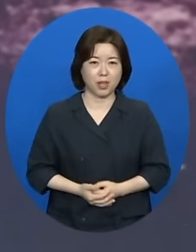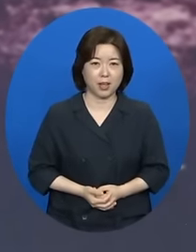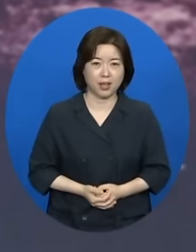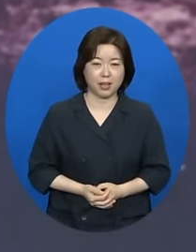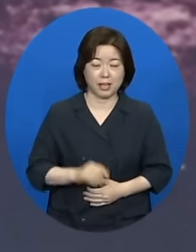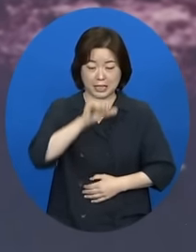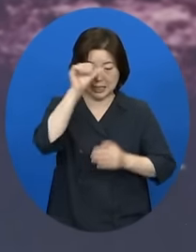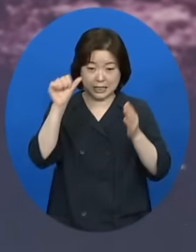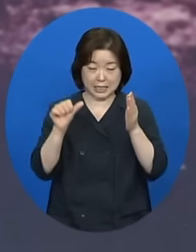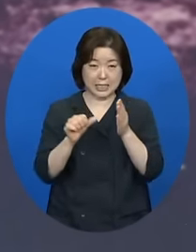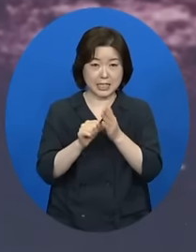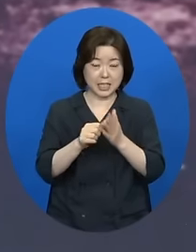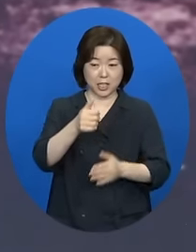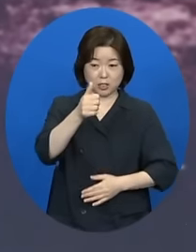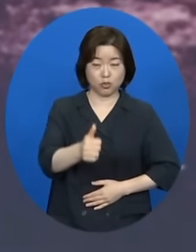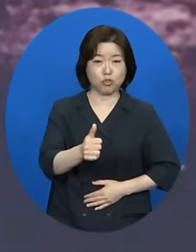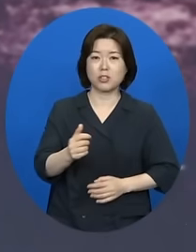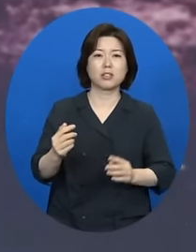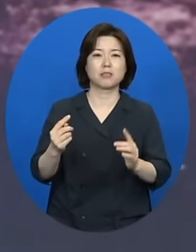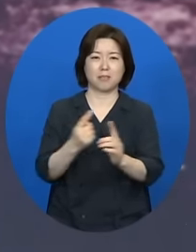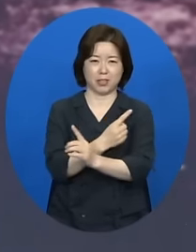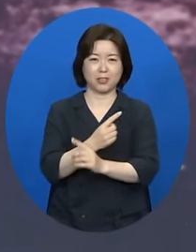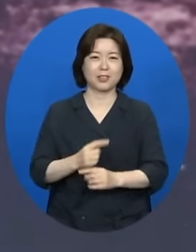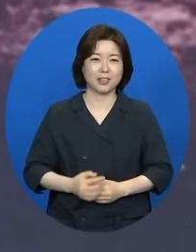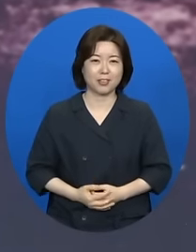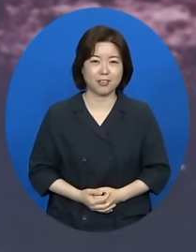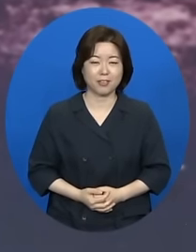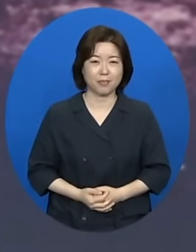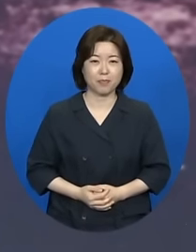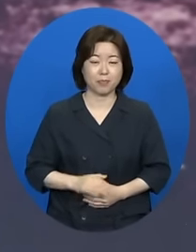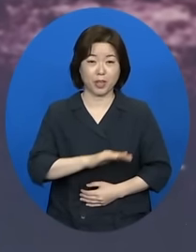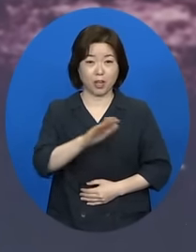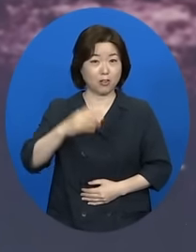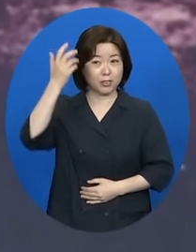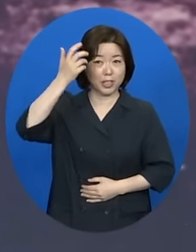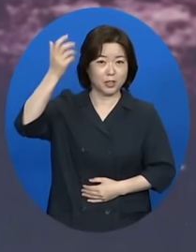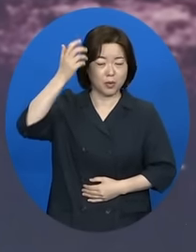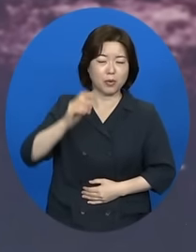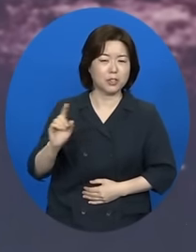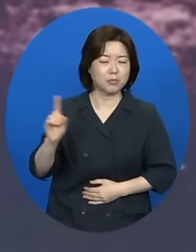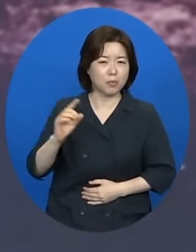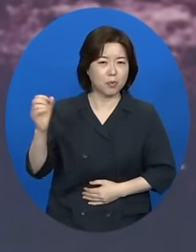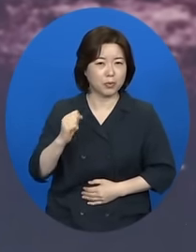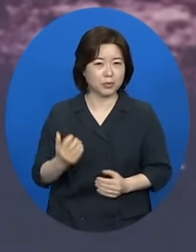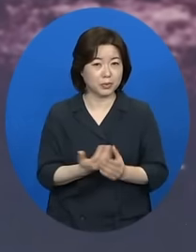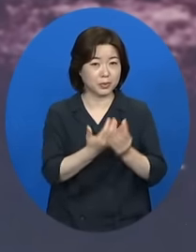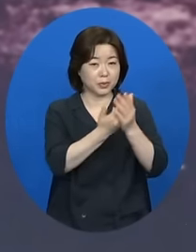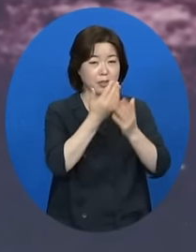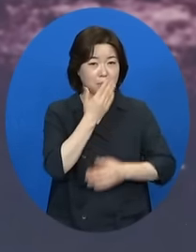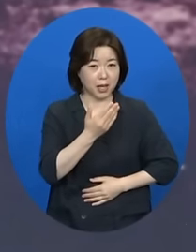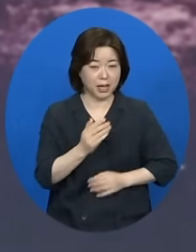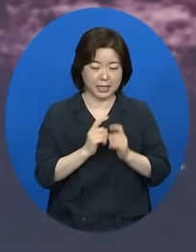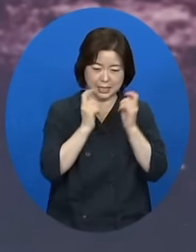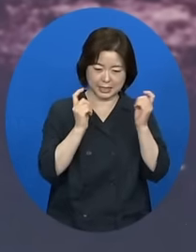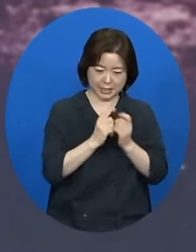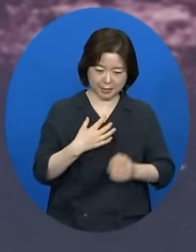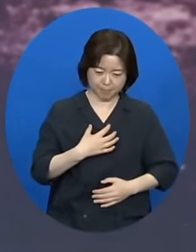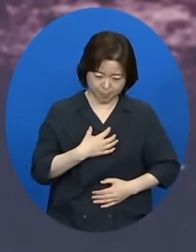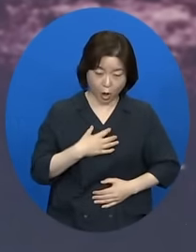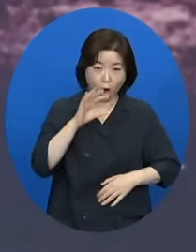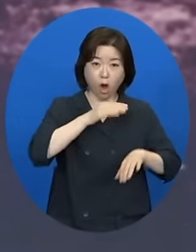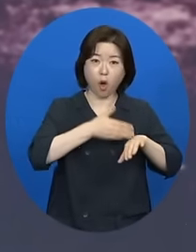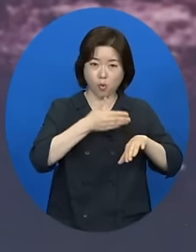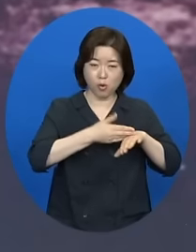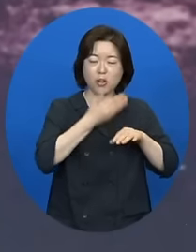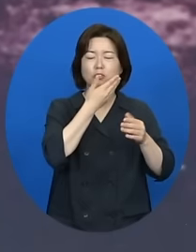주어가 바뀐 것이죠. 우리의 영혼이 무엇으로 성장을 할까요? 우리의 개인의 경건 훈련 너무 중요합니다.